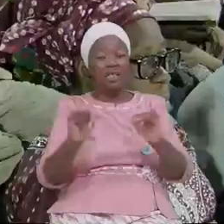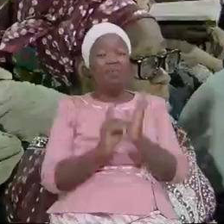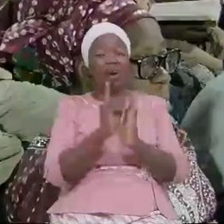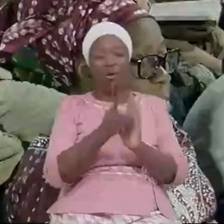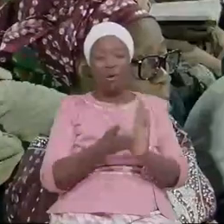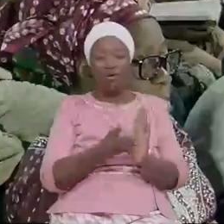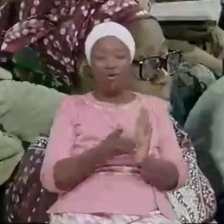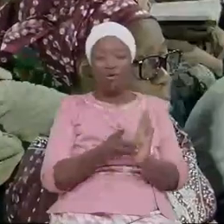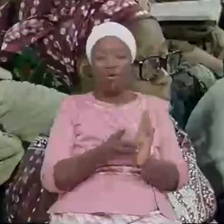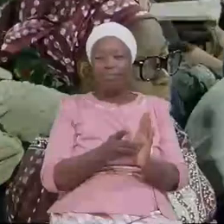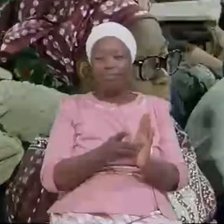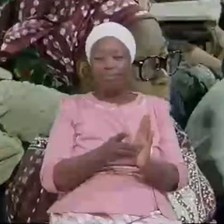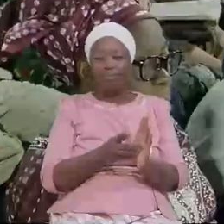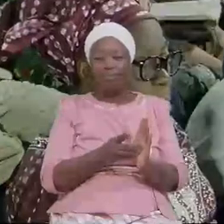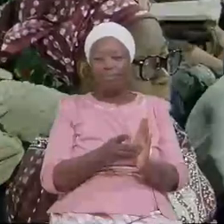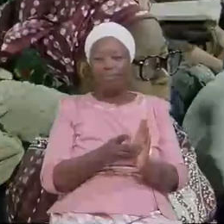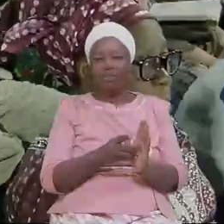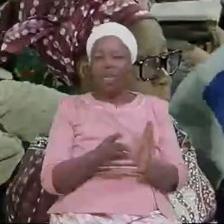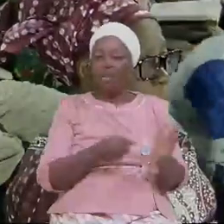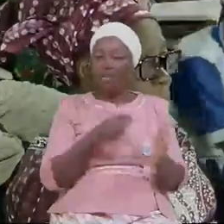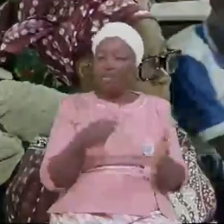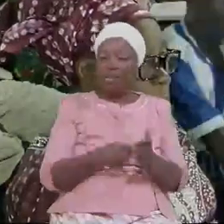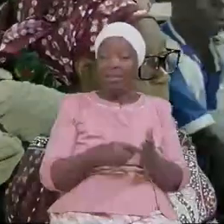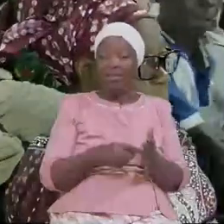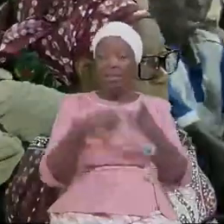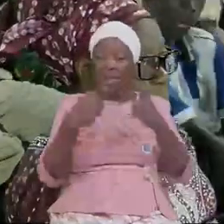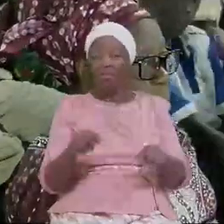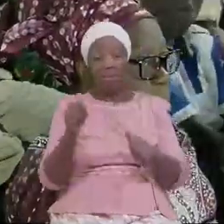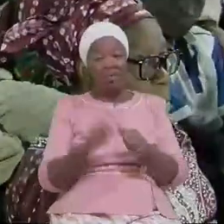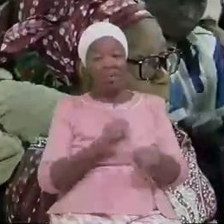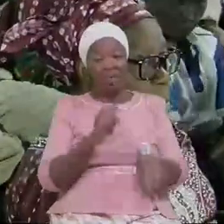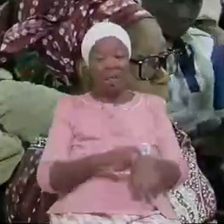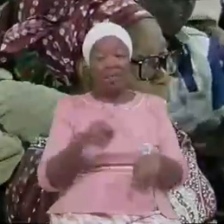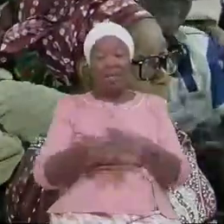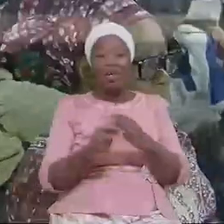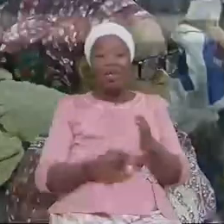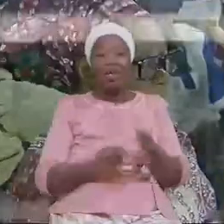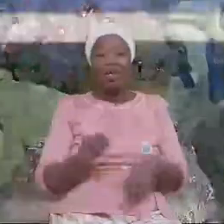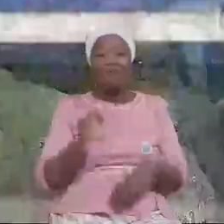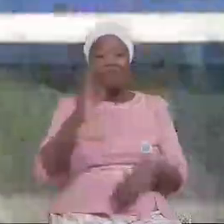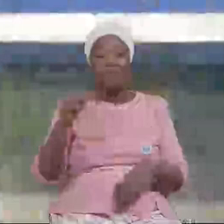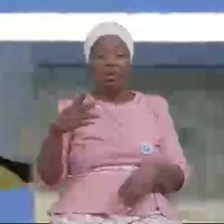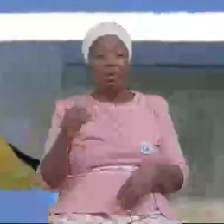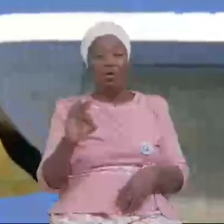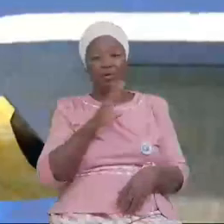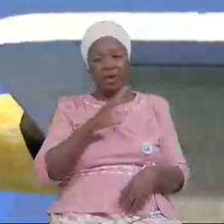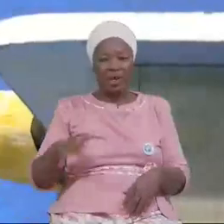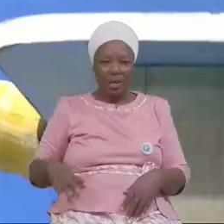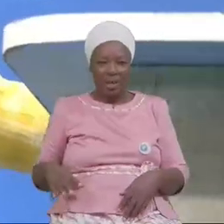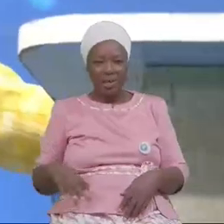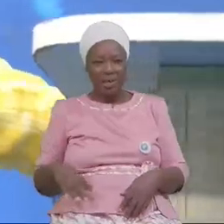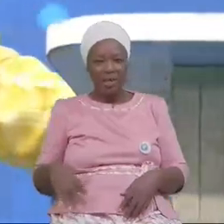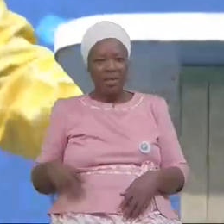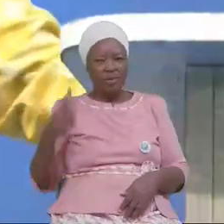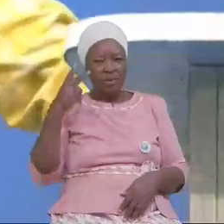au même moment. C'est ainsi que cela arrive dans le ministère de Christ. Voyons le chef de